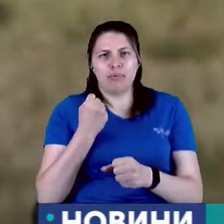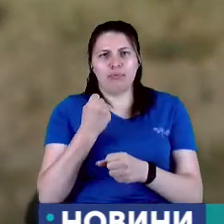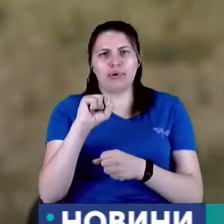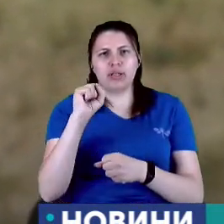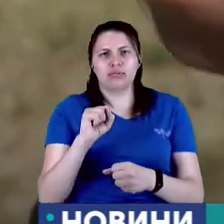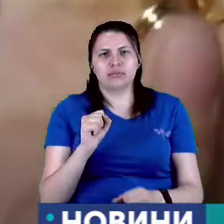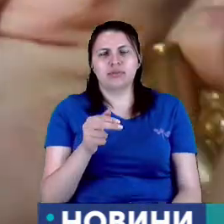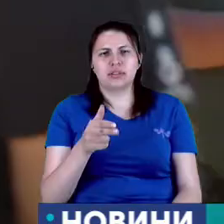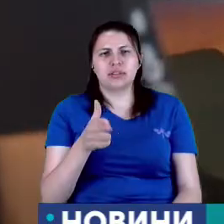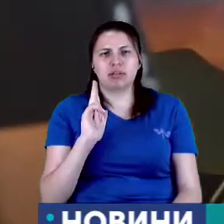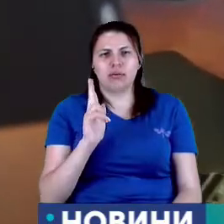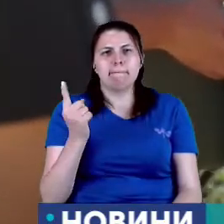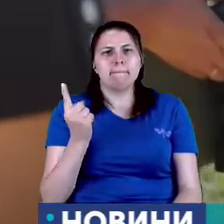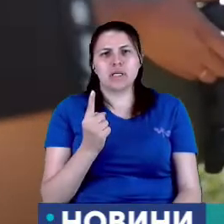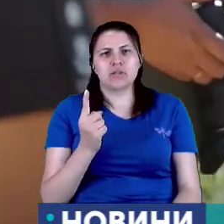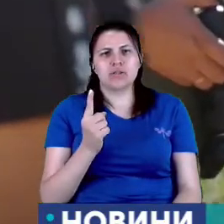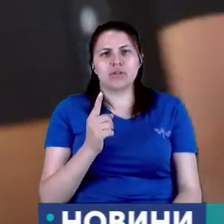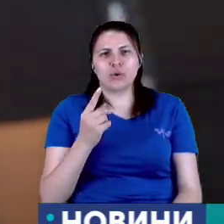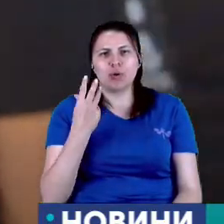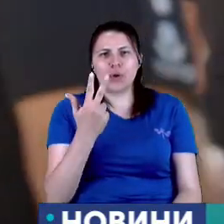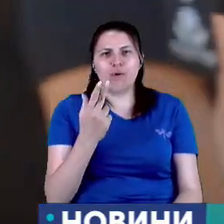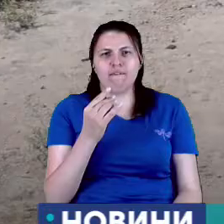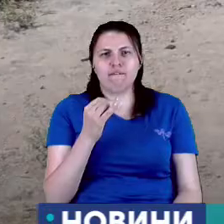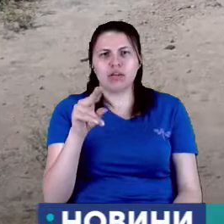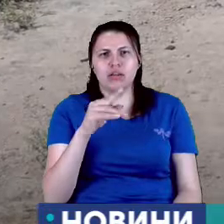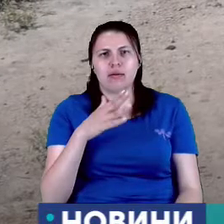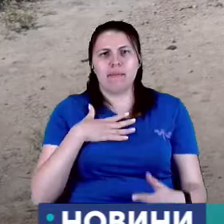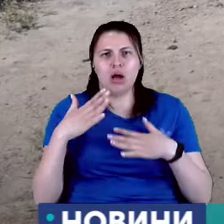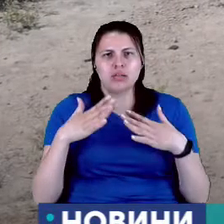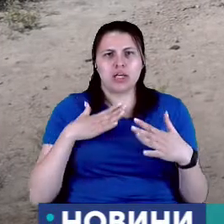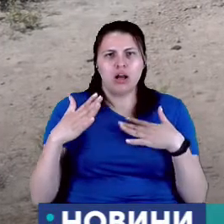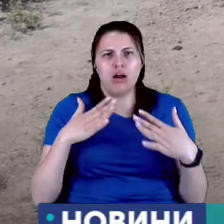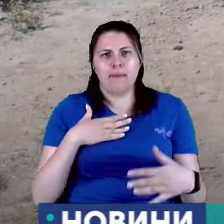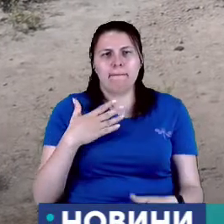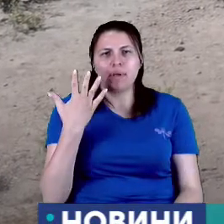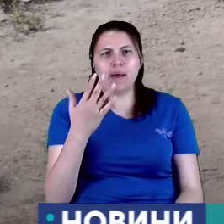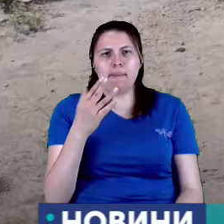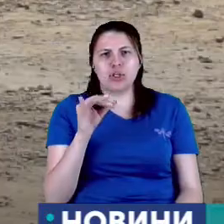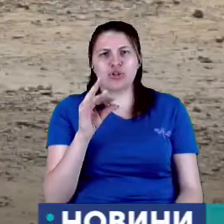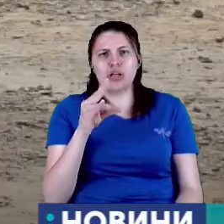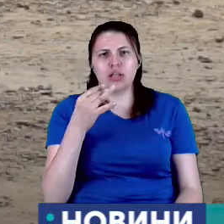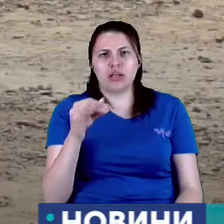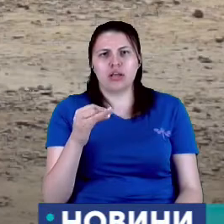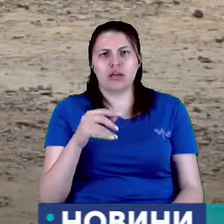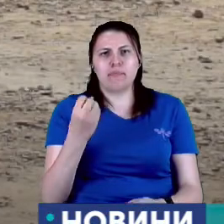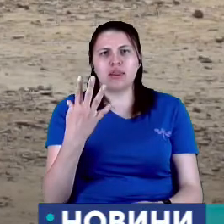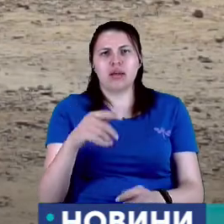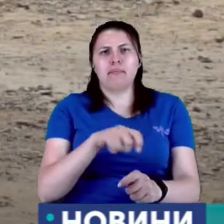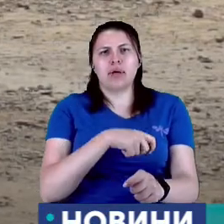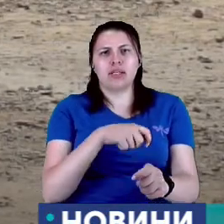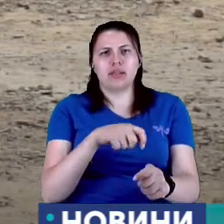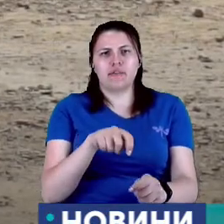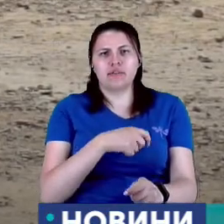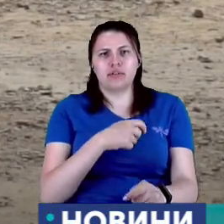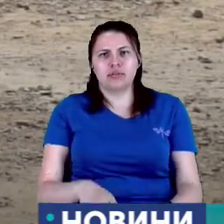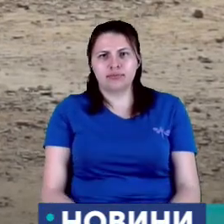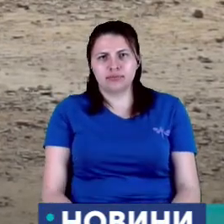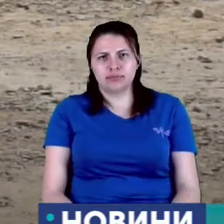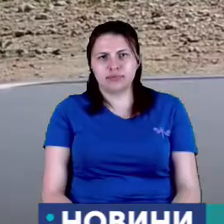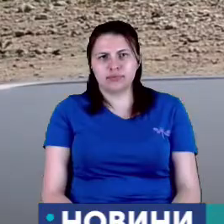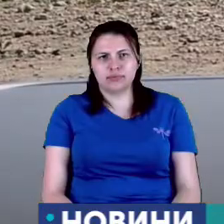трьох видах вправ. Перша – паніка. Тут 5 мішеней, відстань 15 метрів. По сигналу таймера.